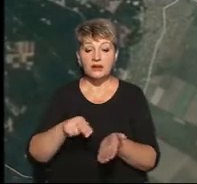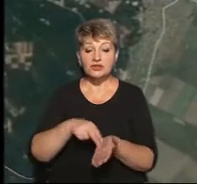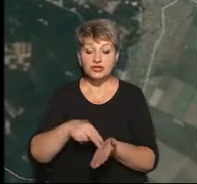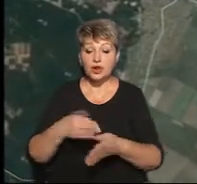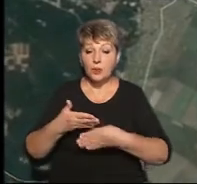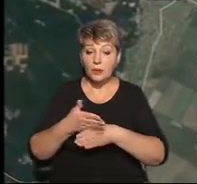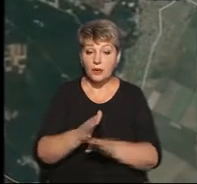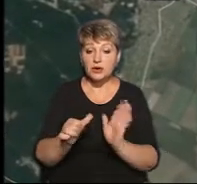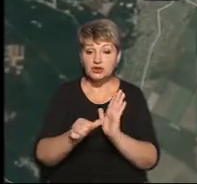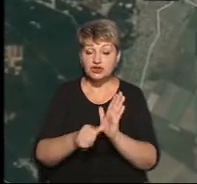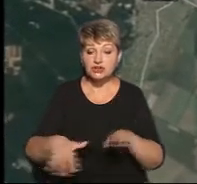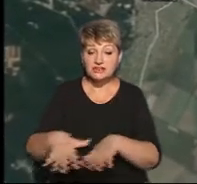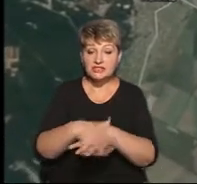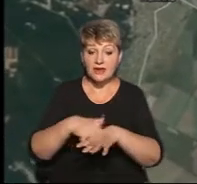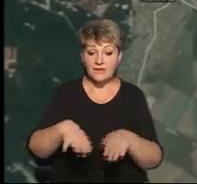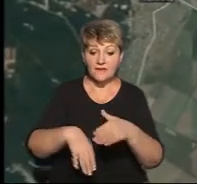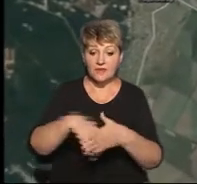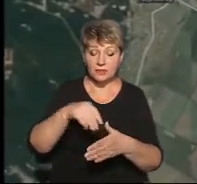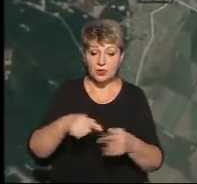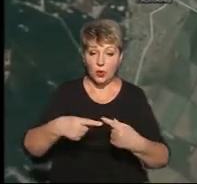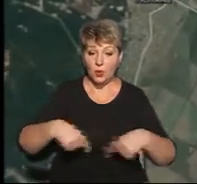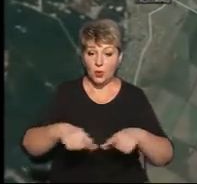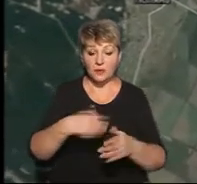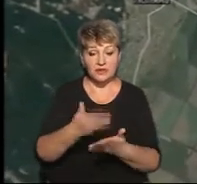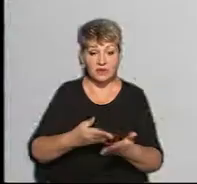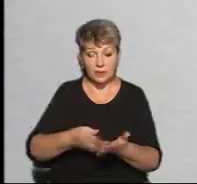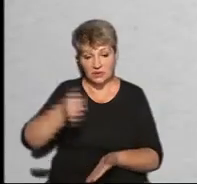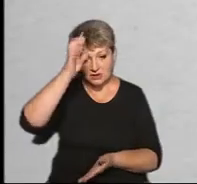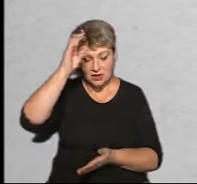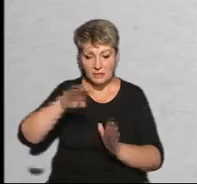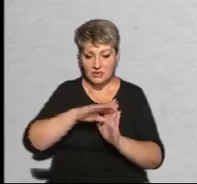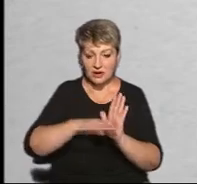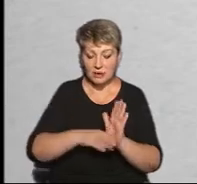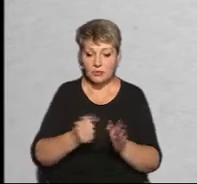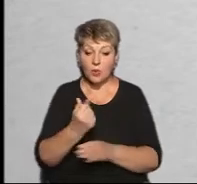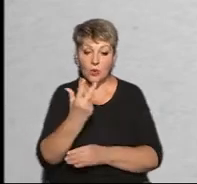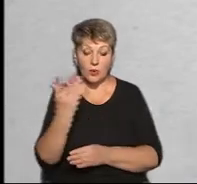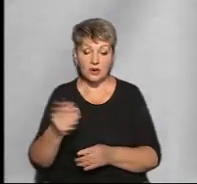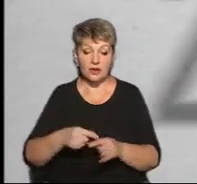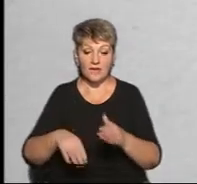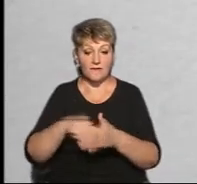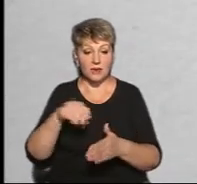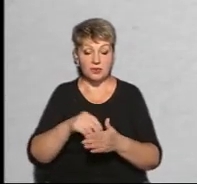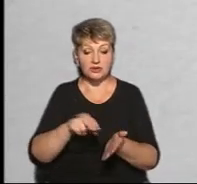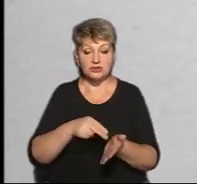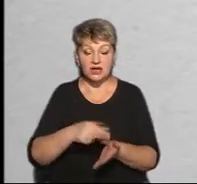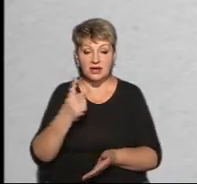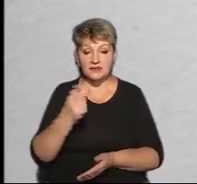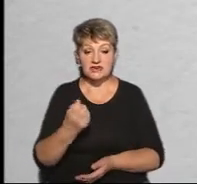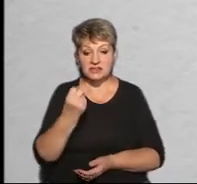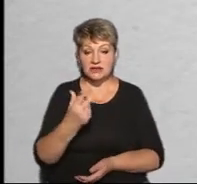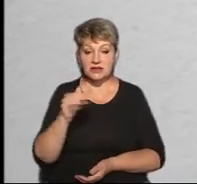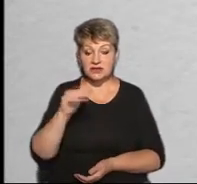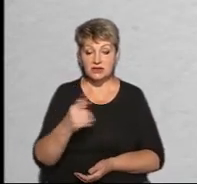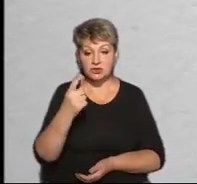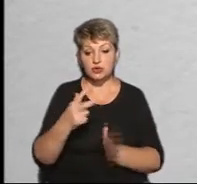Черкаси поділені на 6 територіальних виборчих округів. За даними Державного реєстру, орієнтовна кількість виборців у Черкаській міській раді –